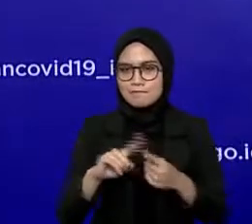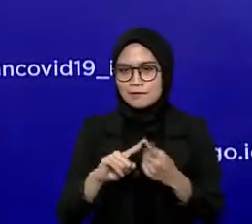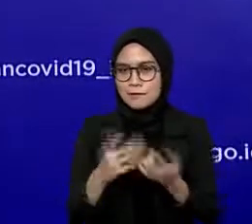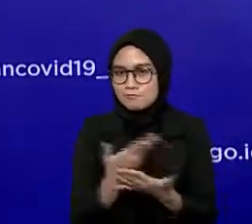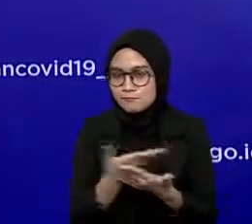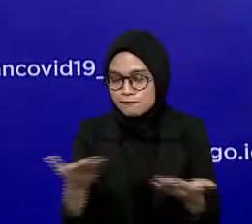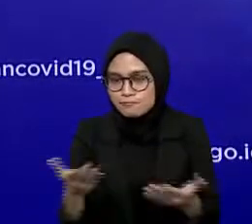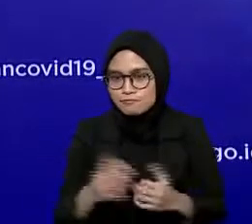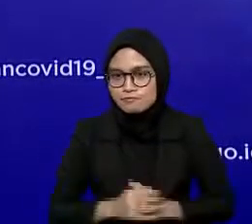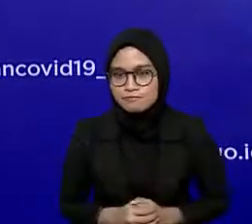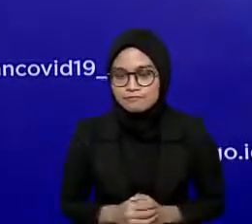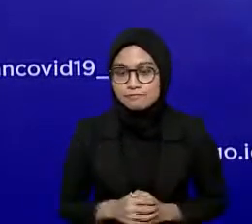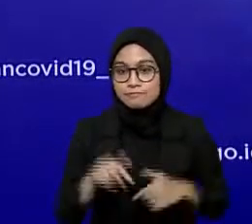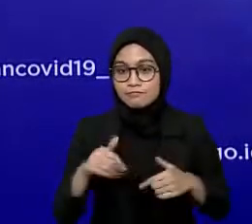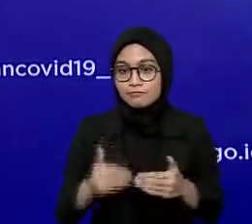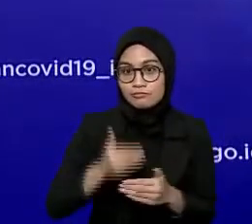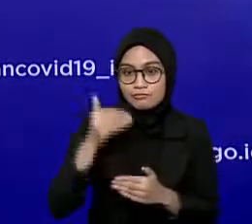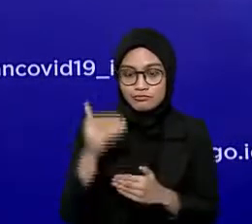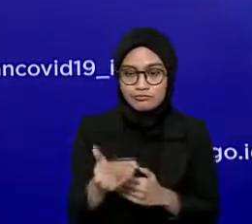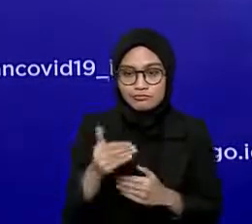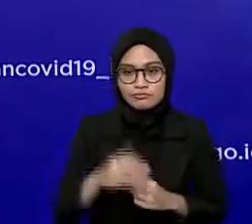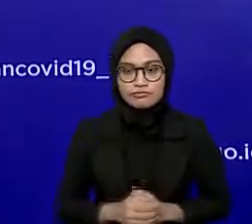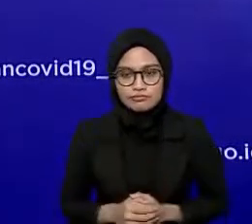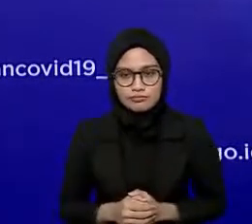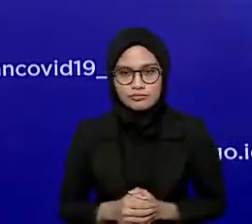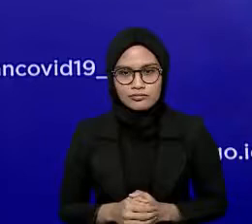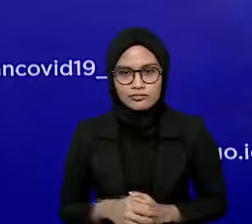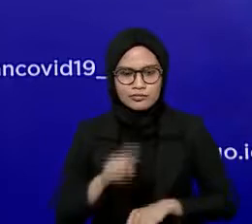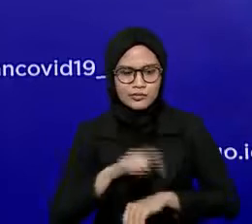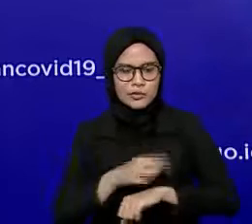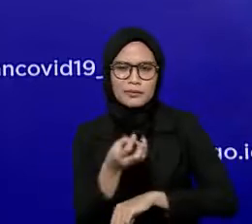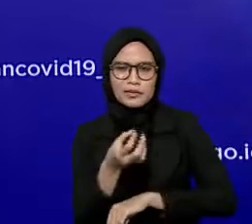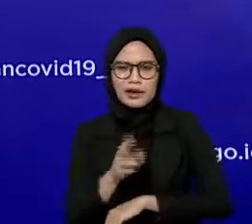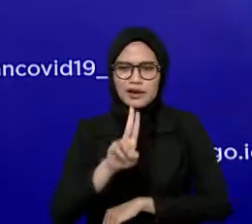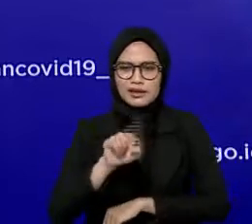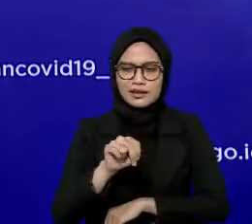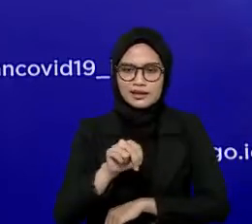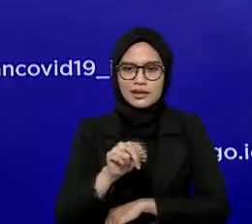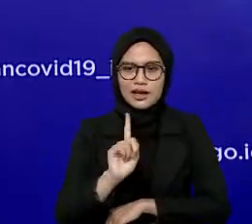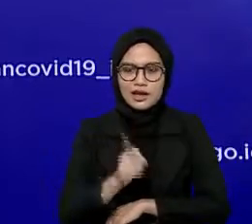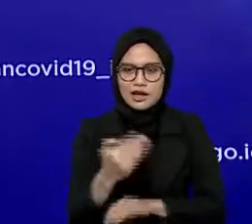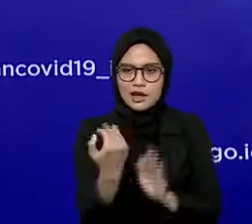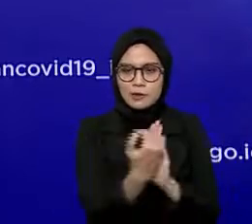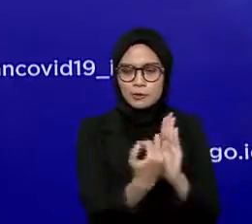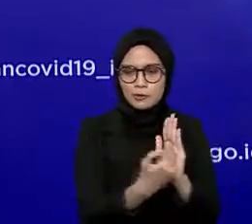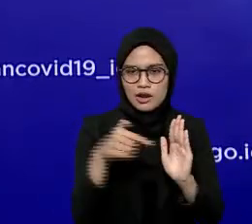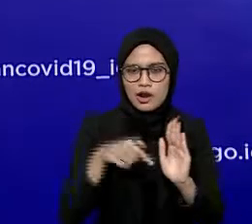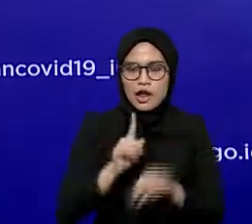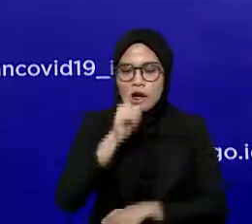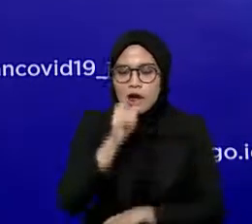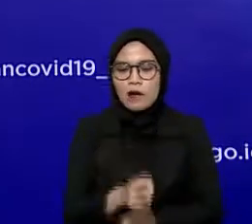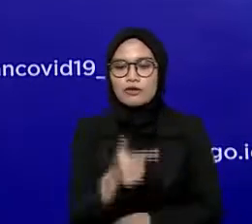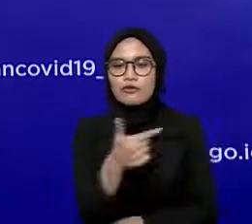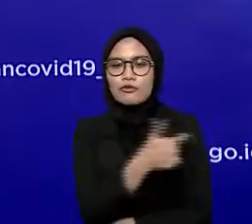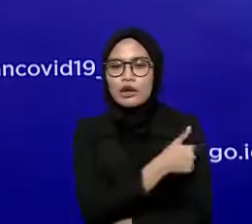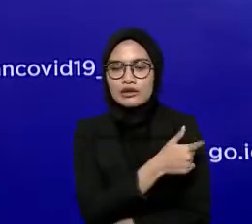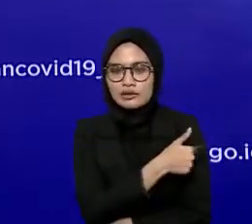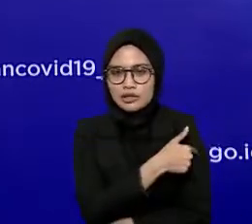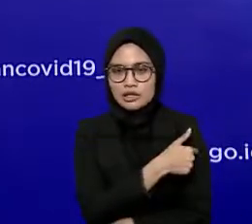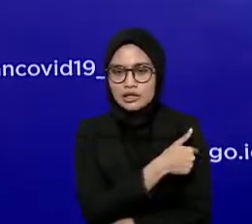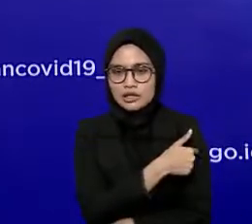media, selanjutnya dalam waktu dekat, pemerintah akan menetapkan kebijakan wajib vaksin dosis